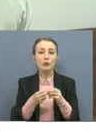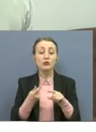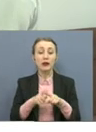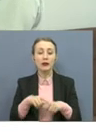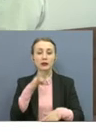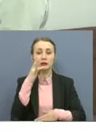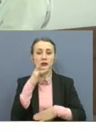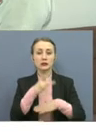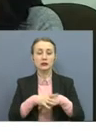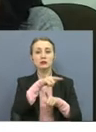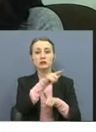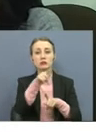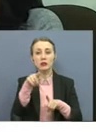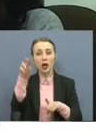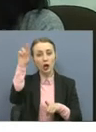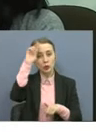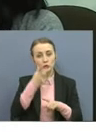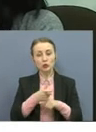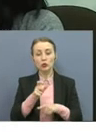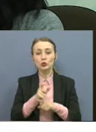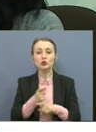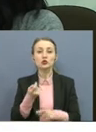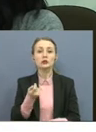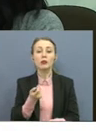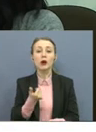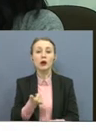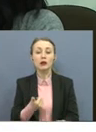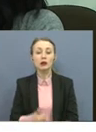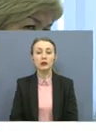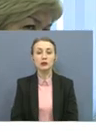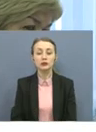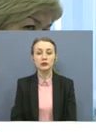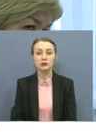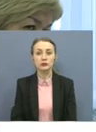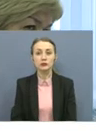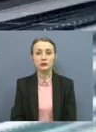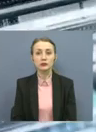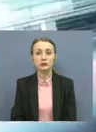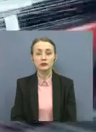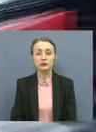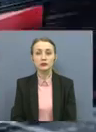байланыс орнатылып, тәжірибе жүзінде кәсіби білімдерін шыңдауға да барлық жағдай жасалған.